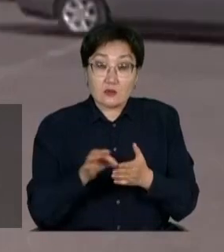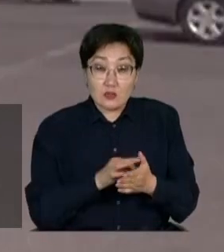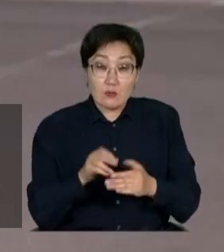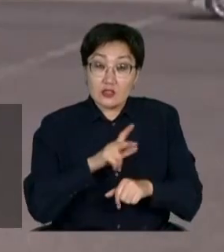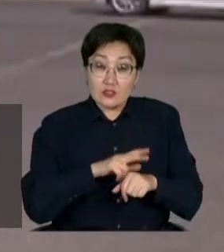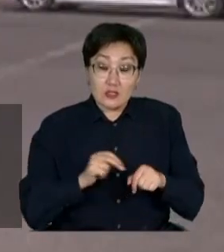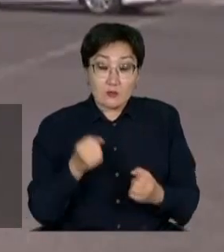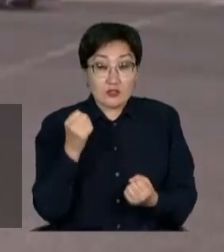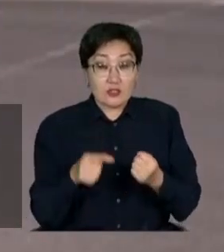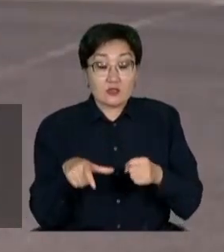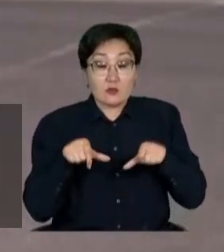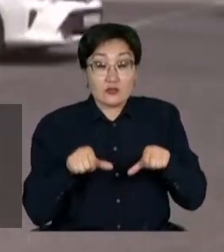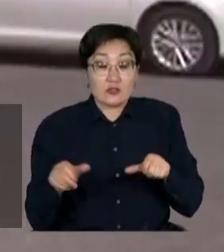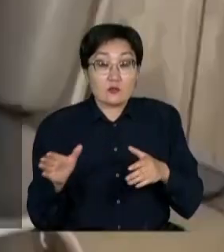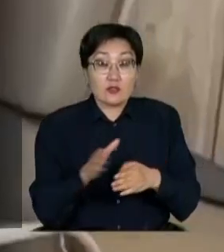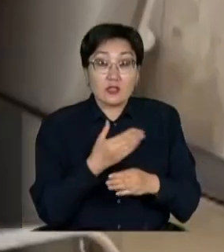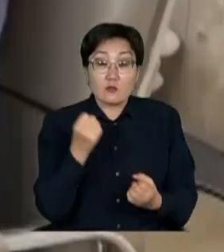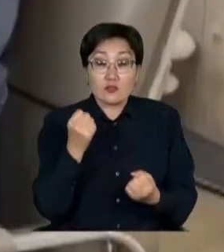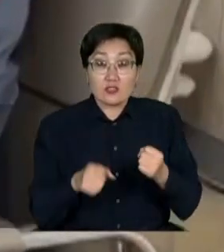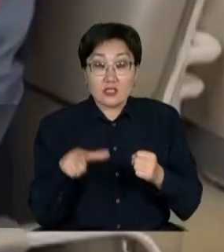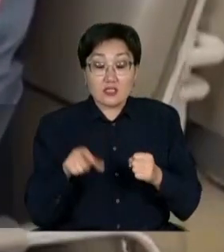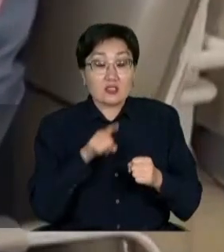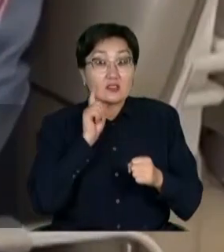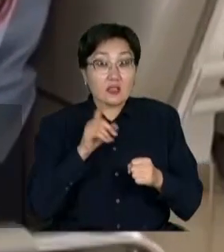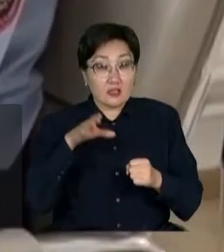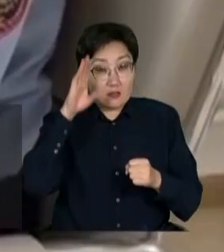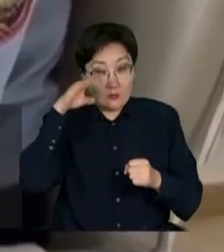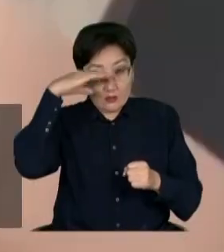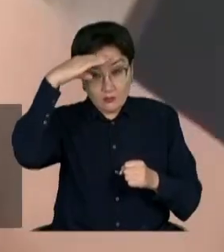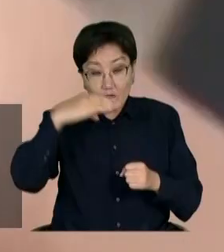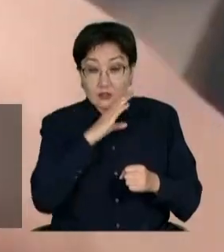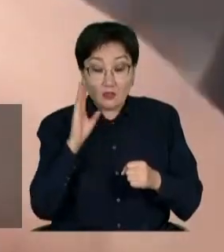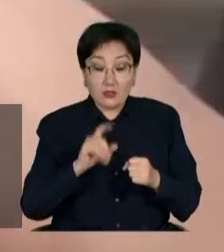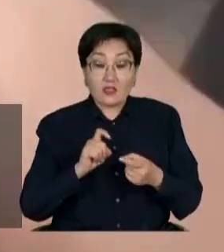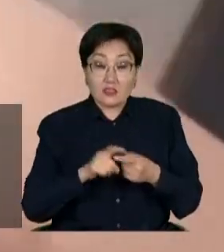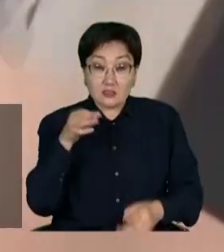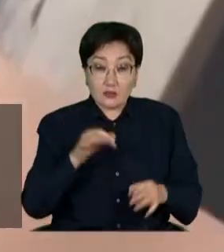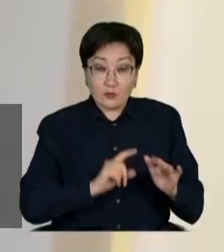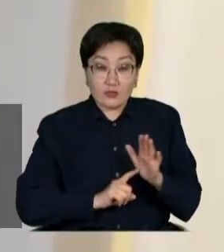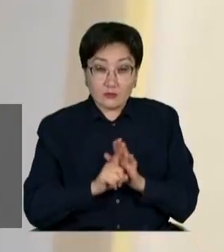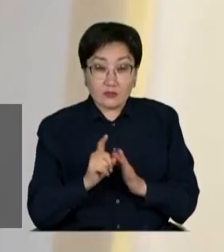полиция жүргізуші куәлігінсіз көлік басқарған жас баланың ата-анасына қатысты іс қозғады.